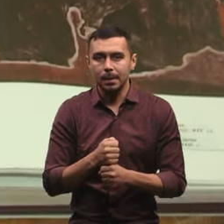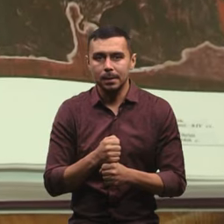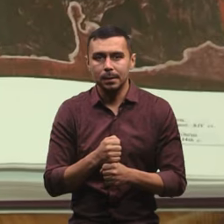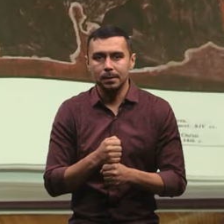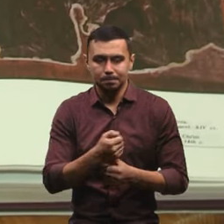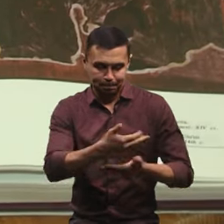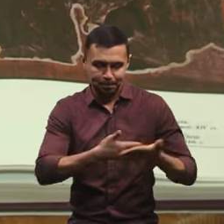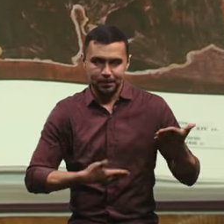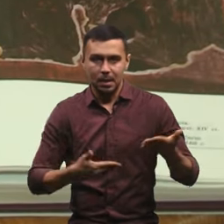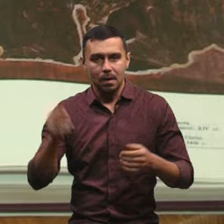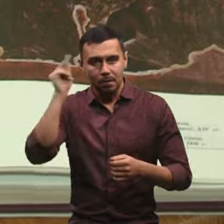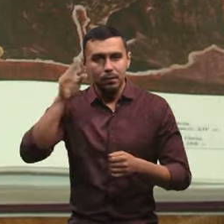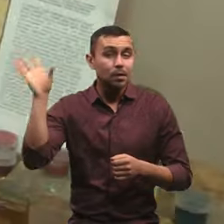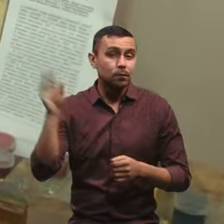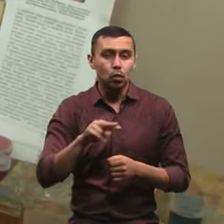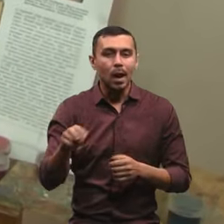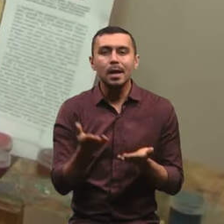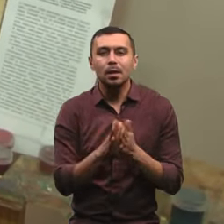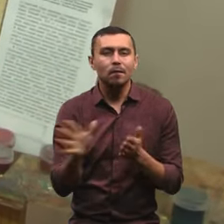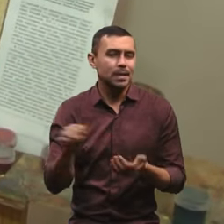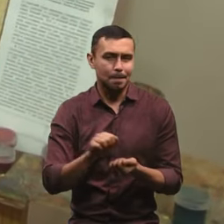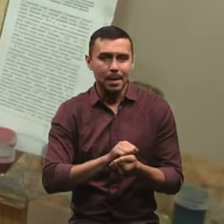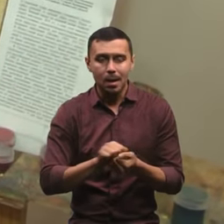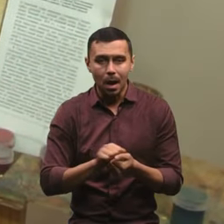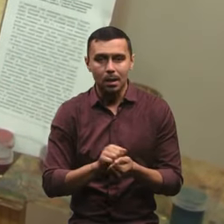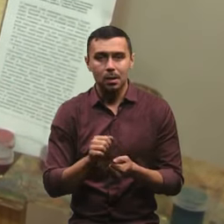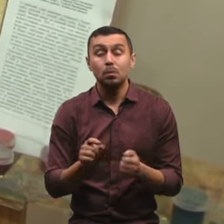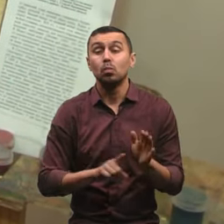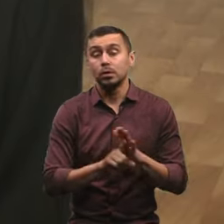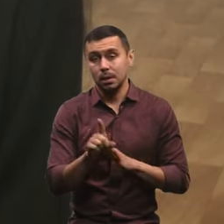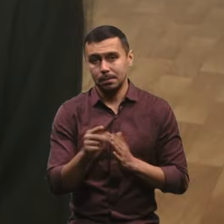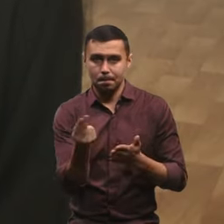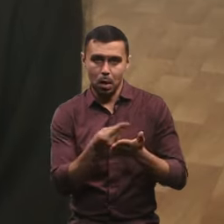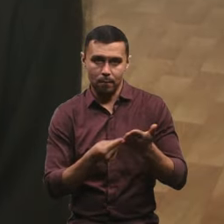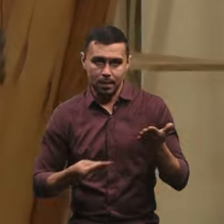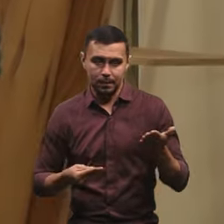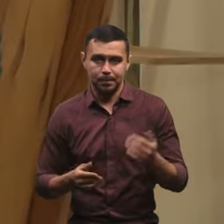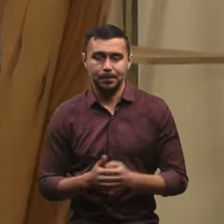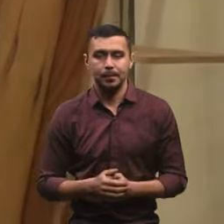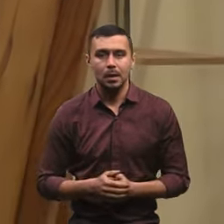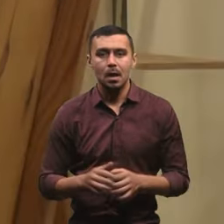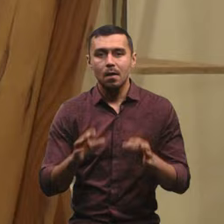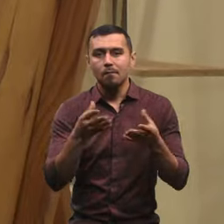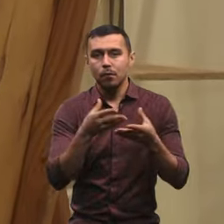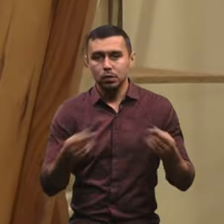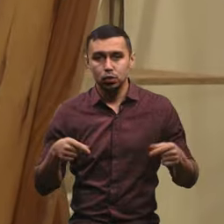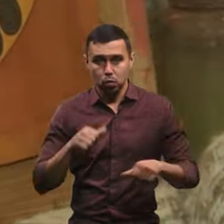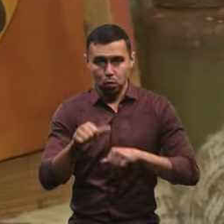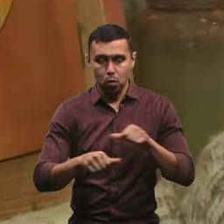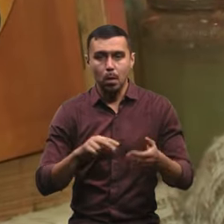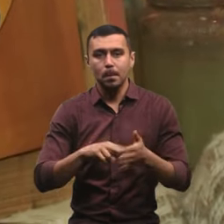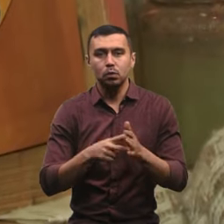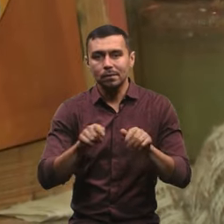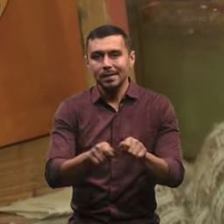спис. Вивчили вже всю літературу, всі матеріали і приступили до написання безпосередньо. Восени цього року в школі «Нікош»